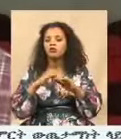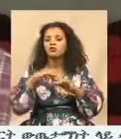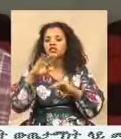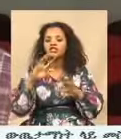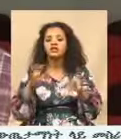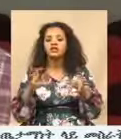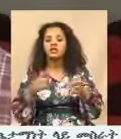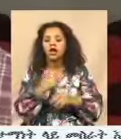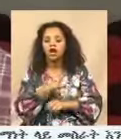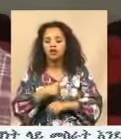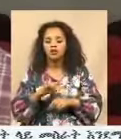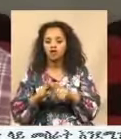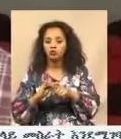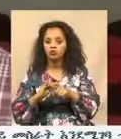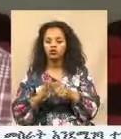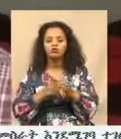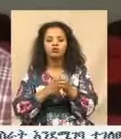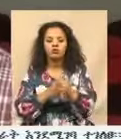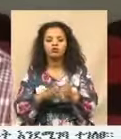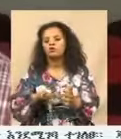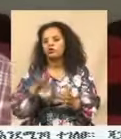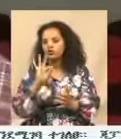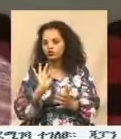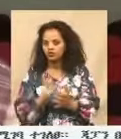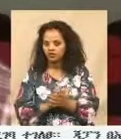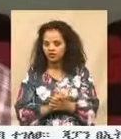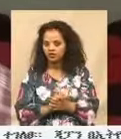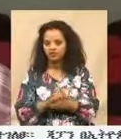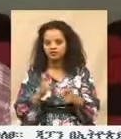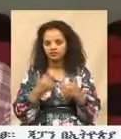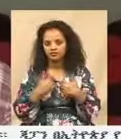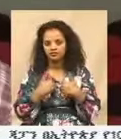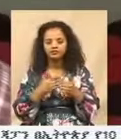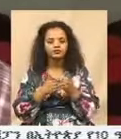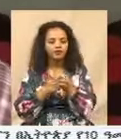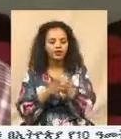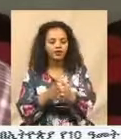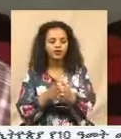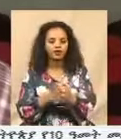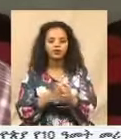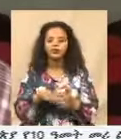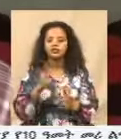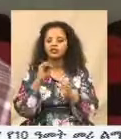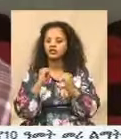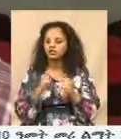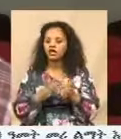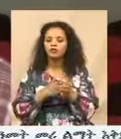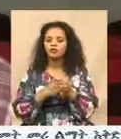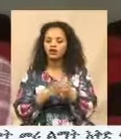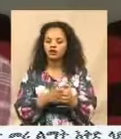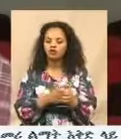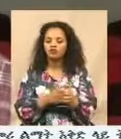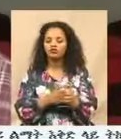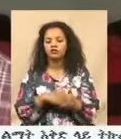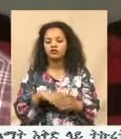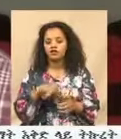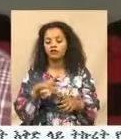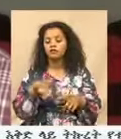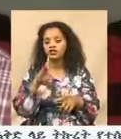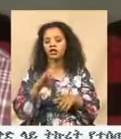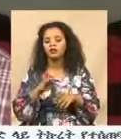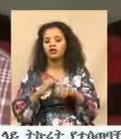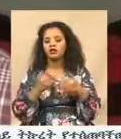የሚዲያ ባለሙያዎች አመራሩን የሚያገኝበት እድል ስላለ አመራሩን ማግኘት እንዲችል አመራሩ ሚና ከፍተኛ እንደሆነ